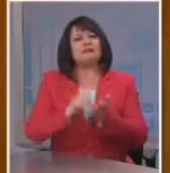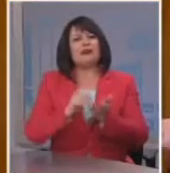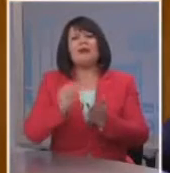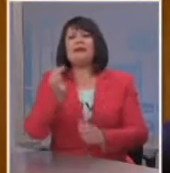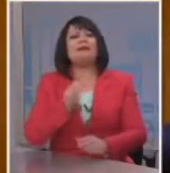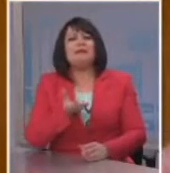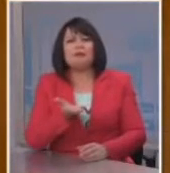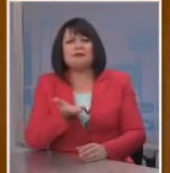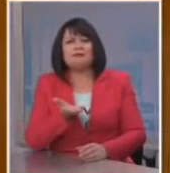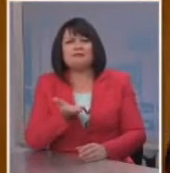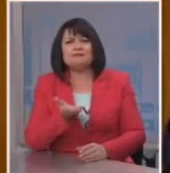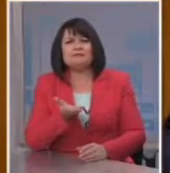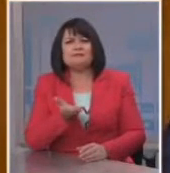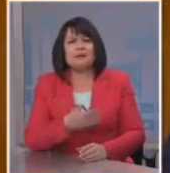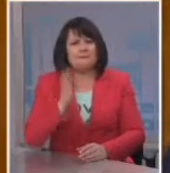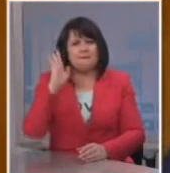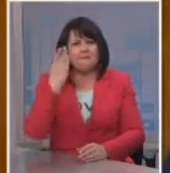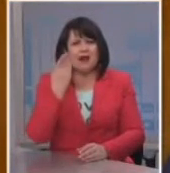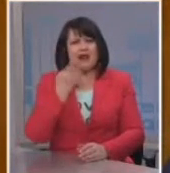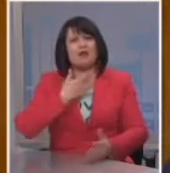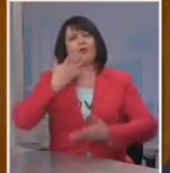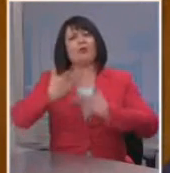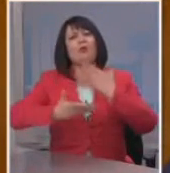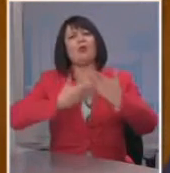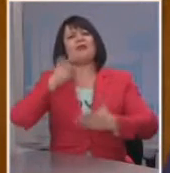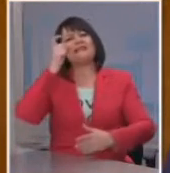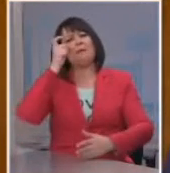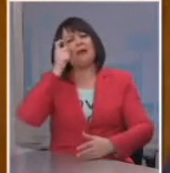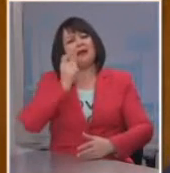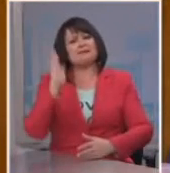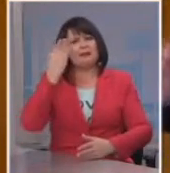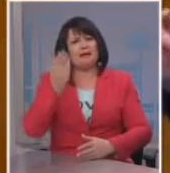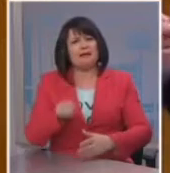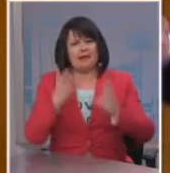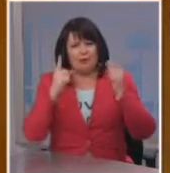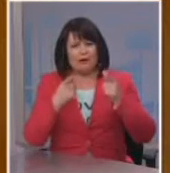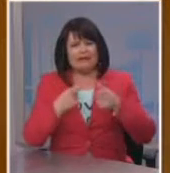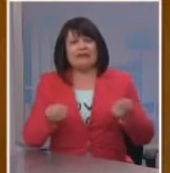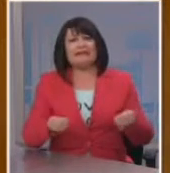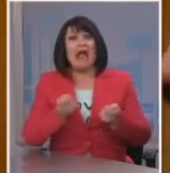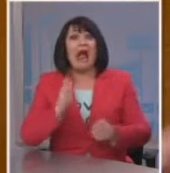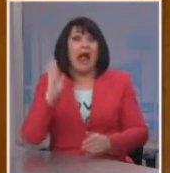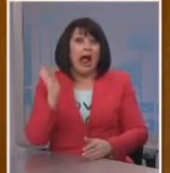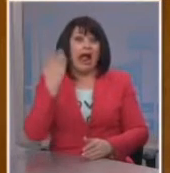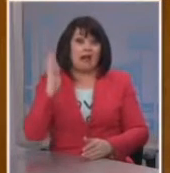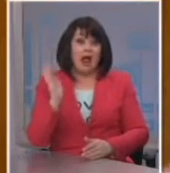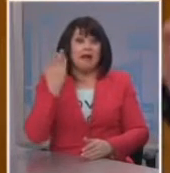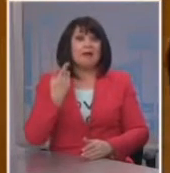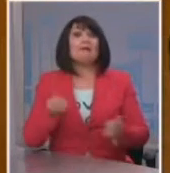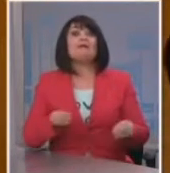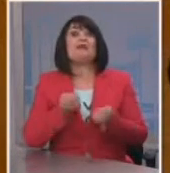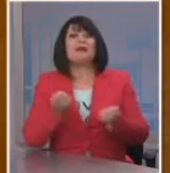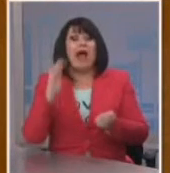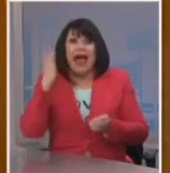γνωστό παλιό πια αφήγημα του κυρίου Σαμαρά για το τι θα γινόταν αν. Αν